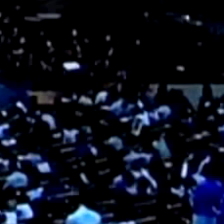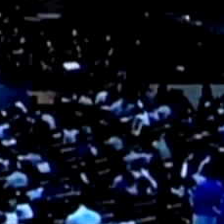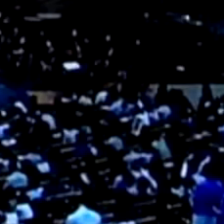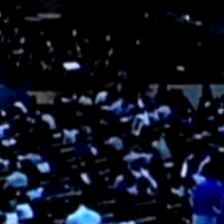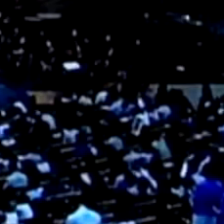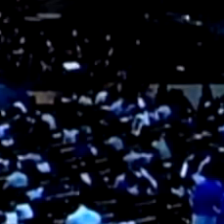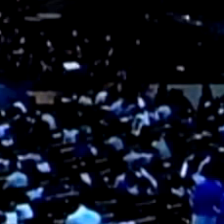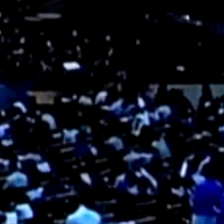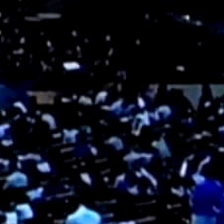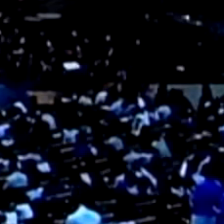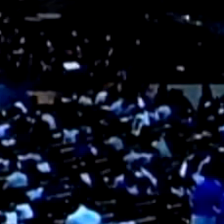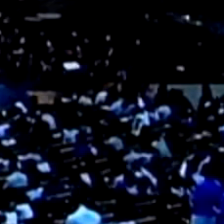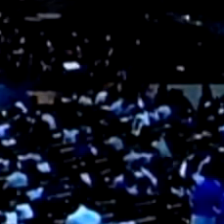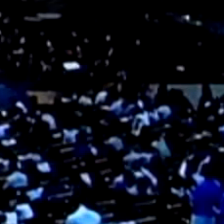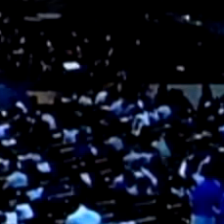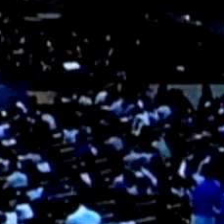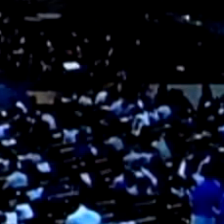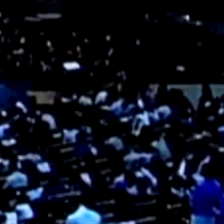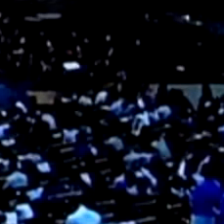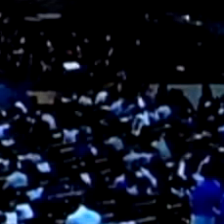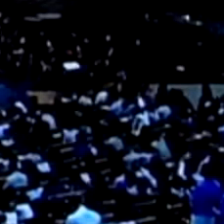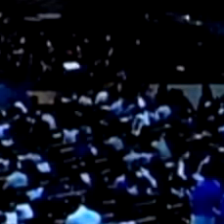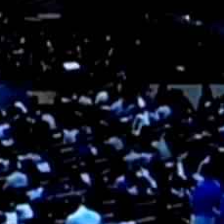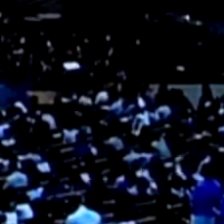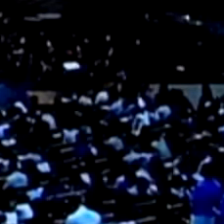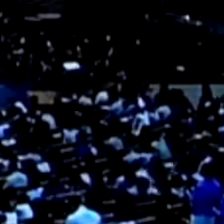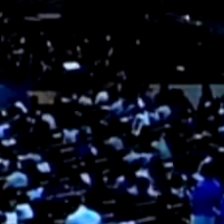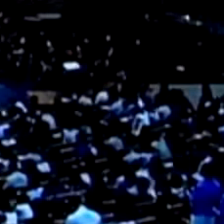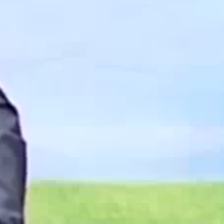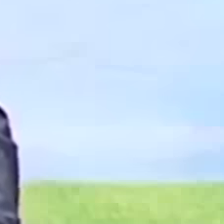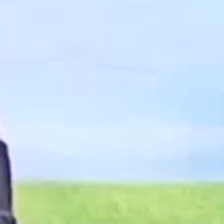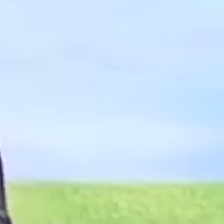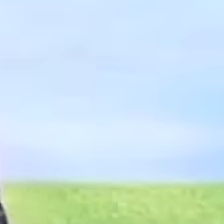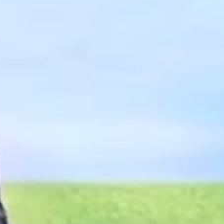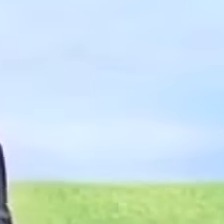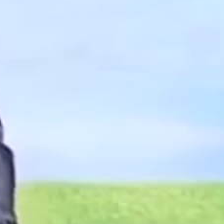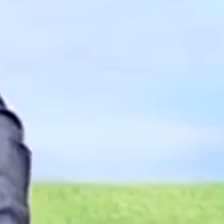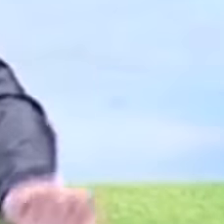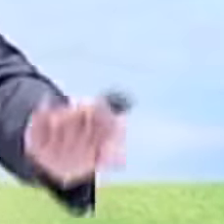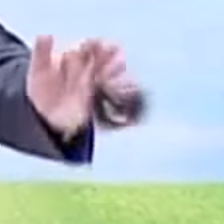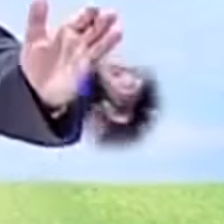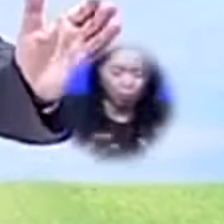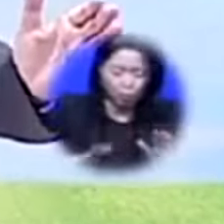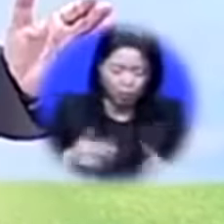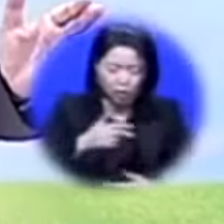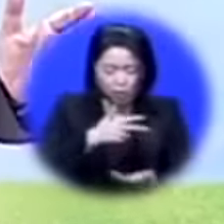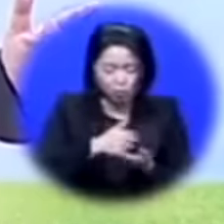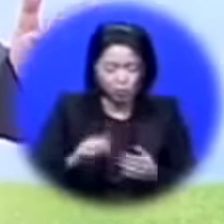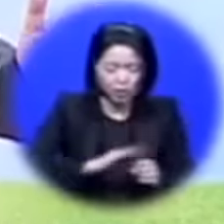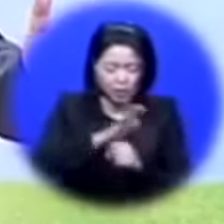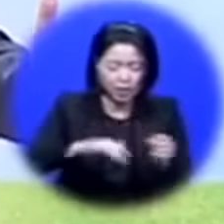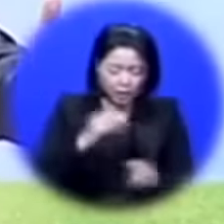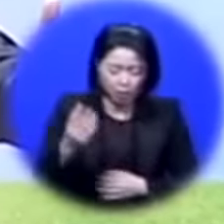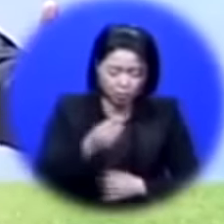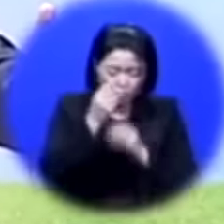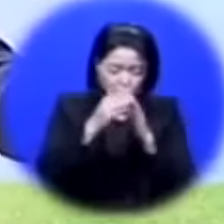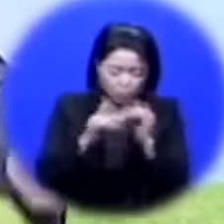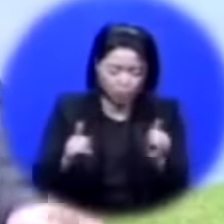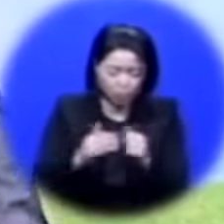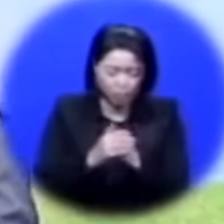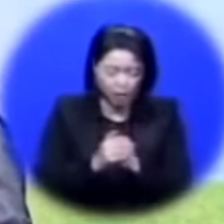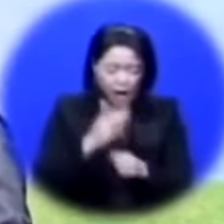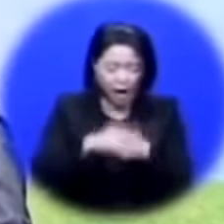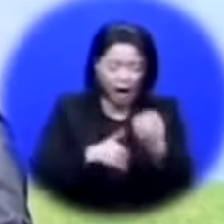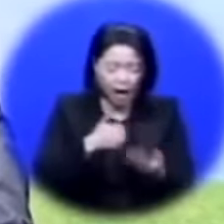함께 계심이 승리입니다 주님 감사합니다 아버지 하나님 오늘 주의 사랑하는 성도들